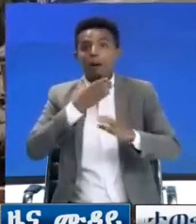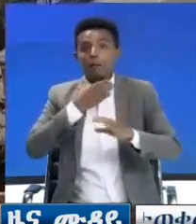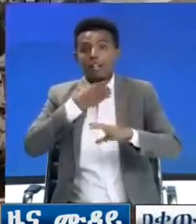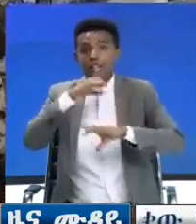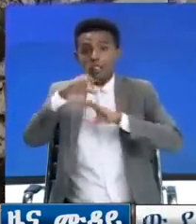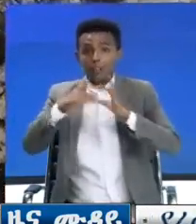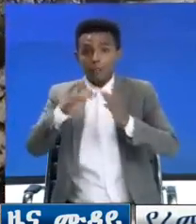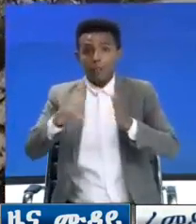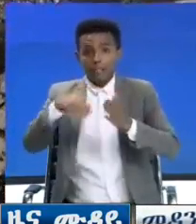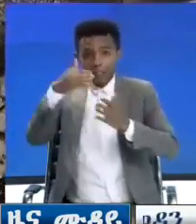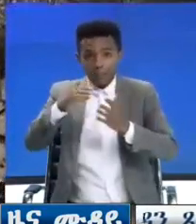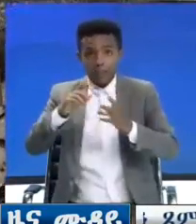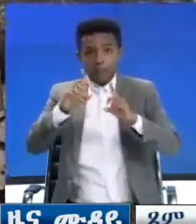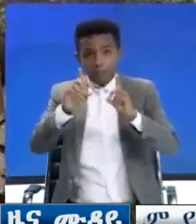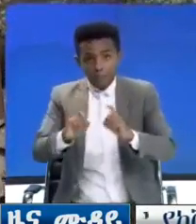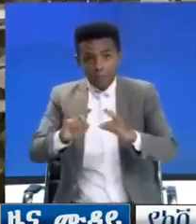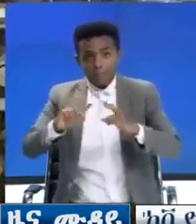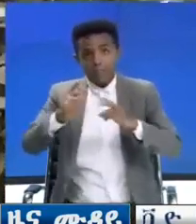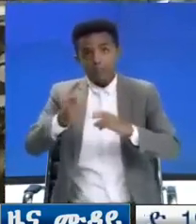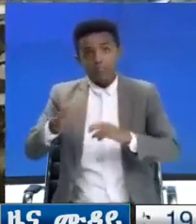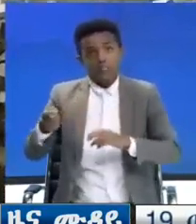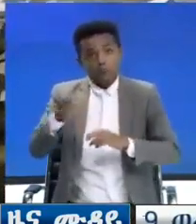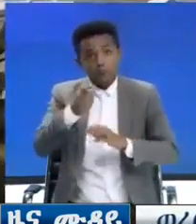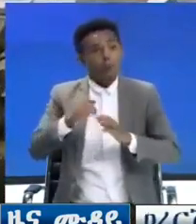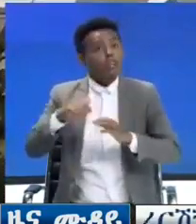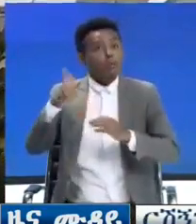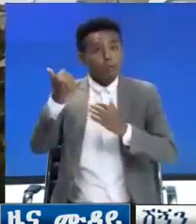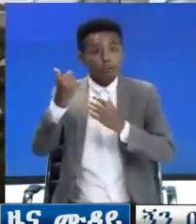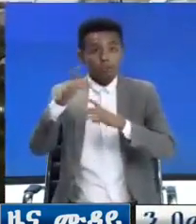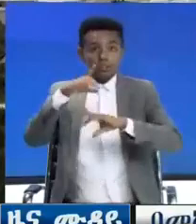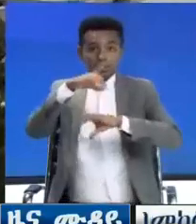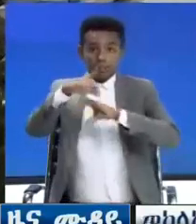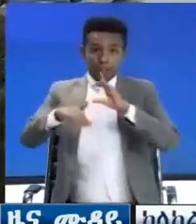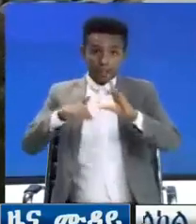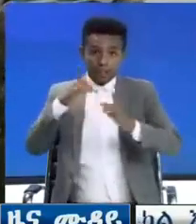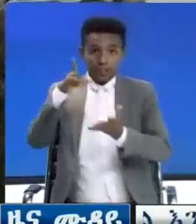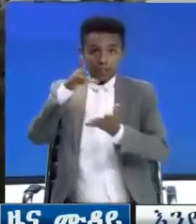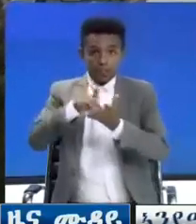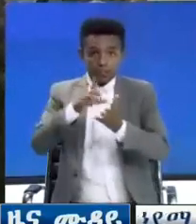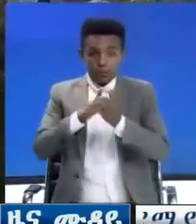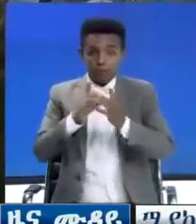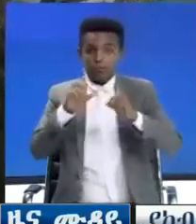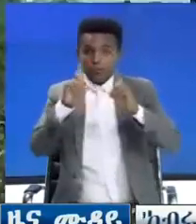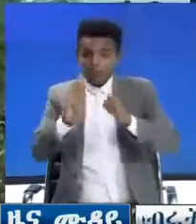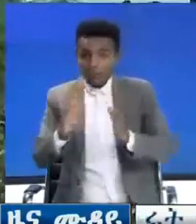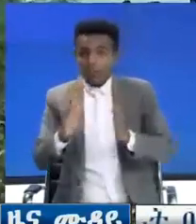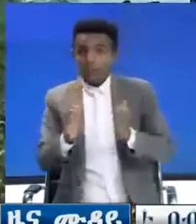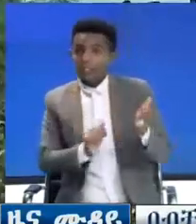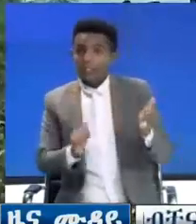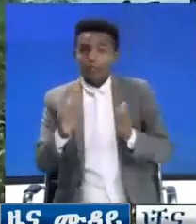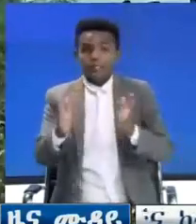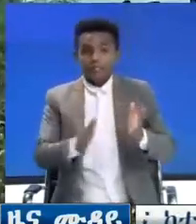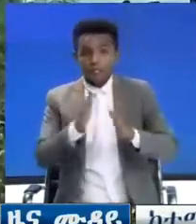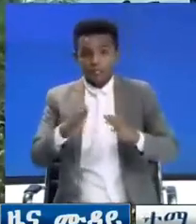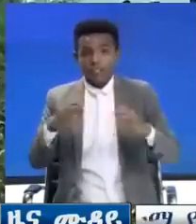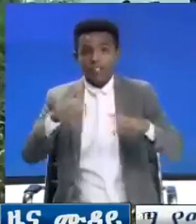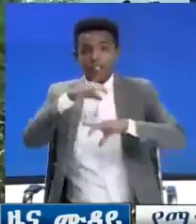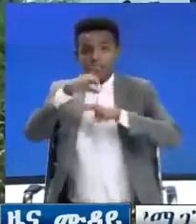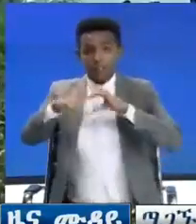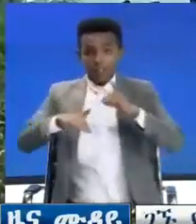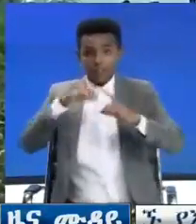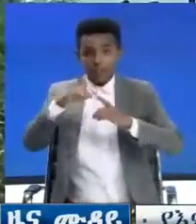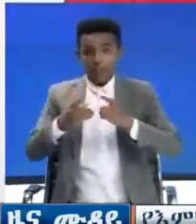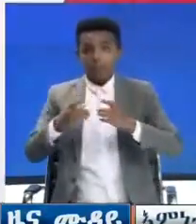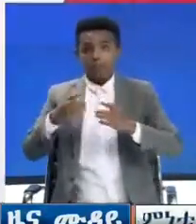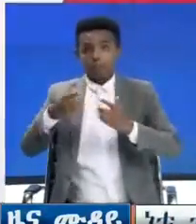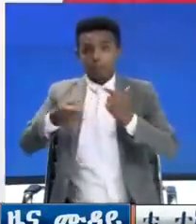ዳር ምርመራው የተጀመረ ሲሆን በሌሎች የክልሉ ከተሞችም ምርመራውን ለማድረግ ቅድመ ዝግጅት መጠናቀቁን የክልሉ ህብረተሰብ ጤና ኢንስቲትዩት ምክትል ዋና